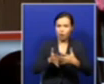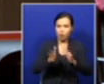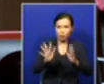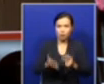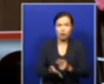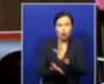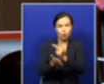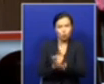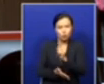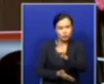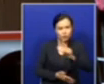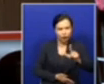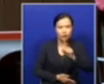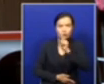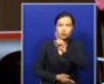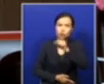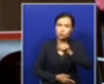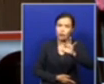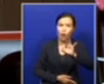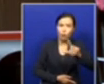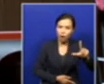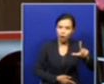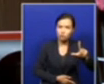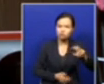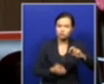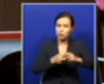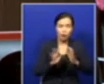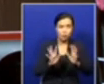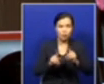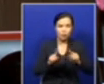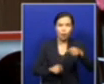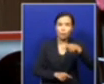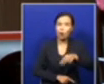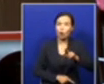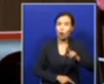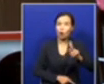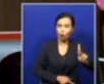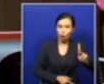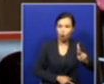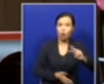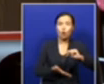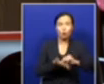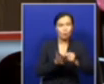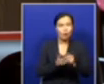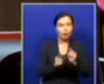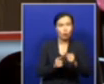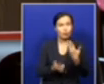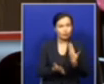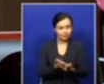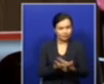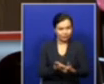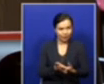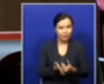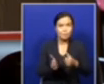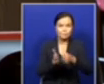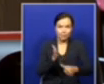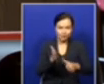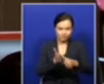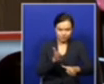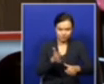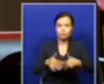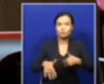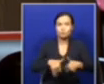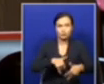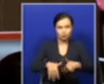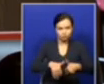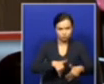1ล้านหรือ 1.9 ล้านแต่เมื่อออกเป็นพระราชกำหนดนั่นหมายความว่าท่านใช้เงินที่เป็นภาษีของพี่น้องประชาชน